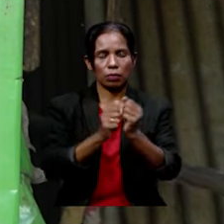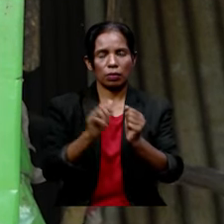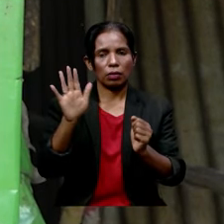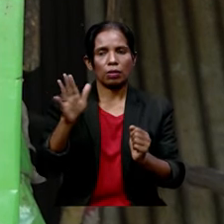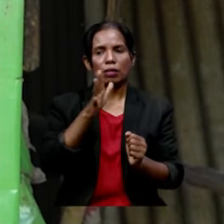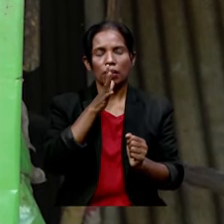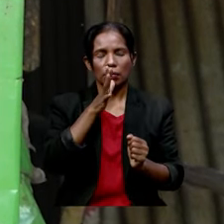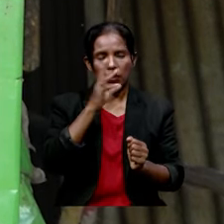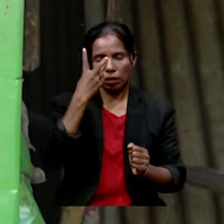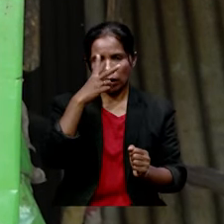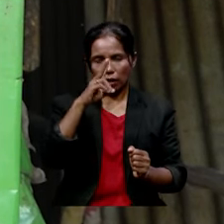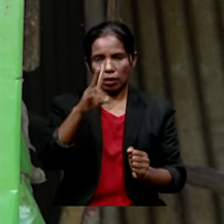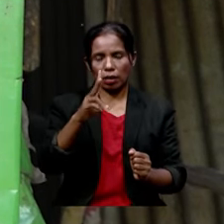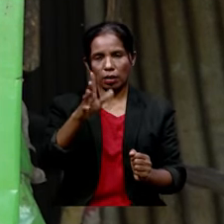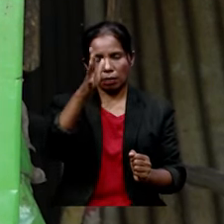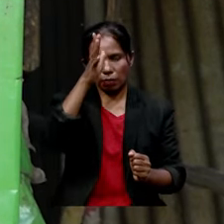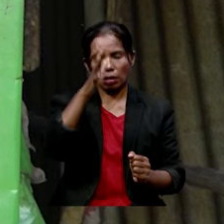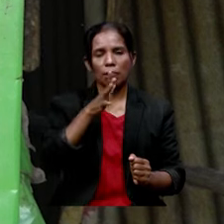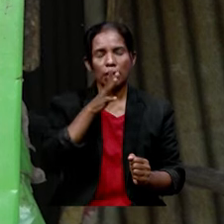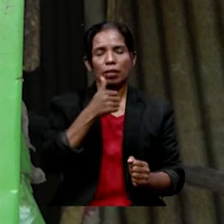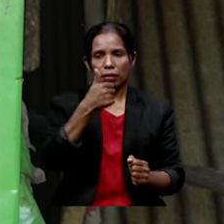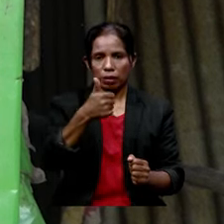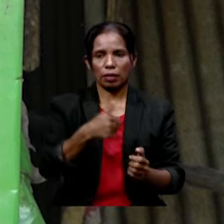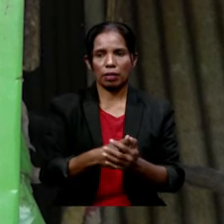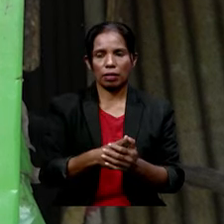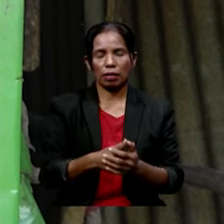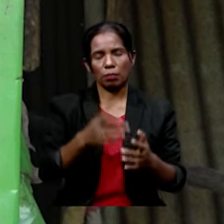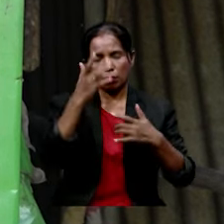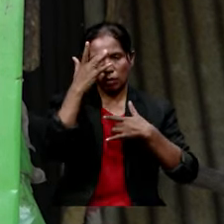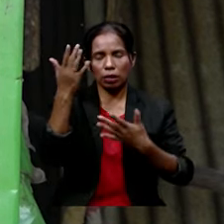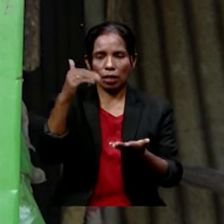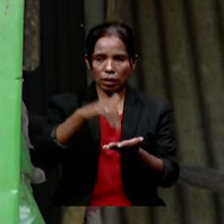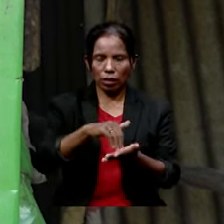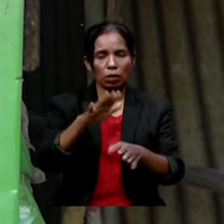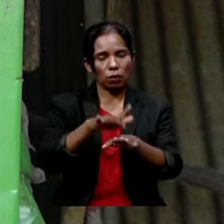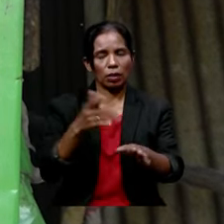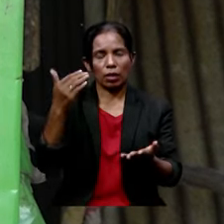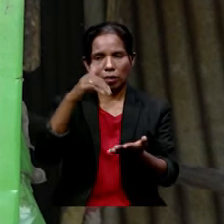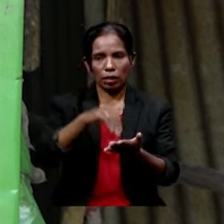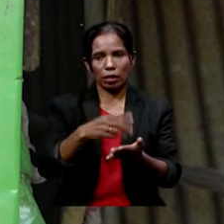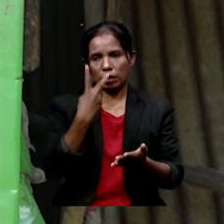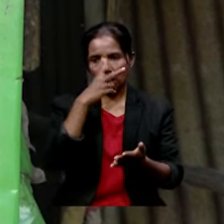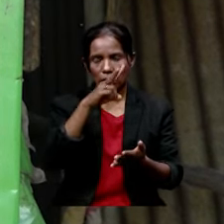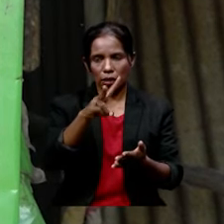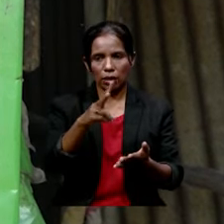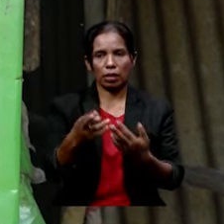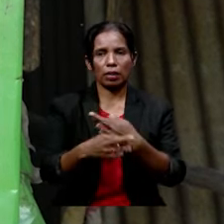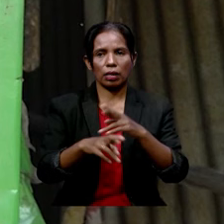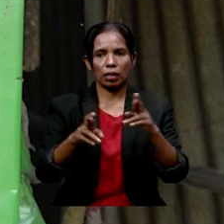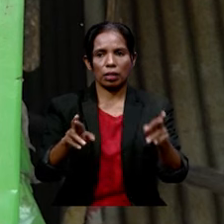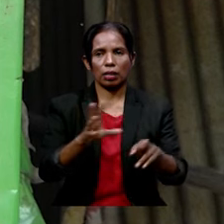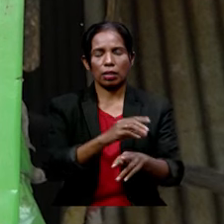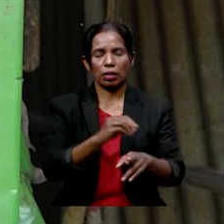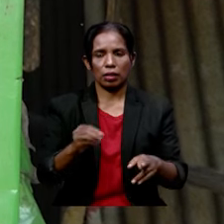itu ni hari ferik ni ya kalau ancam buatnya mengatakan ni maka sentuh masa nohim berdak hari yang resultat mak feriknya di